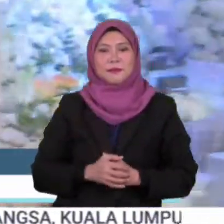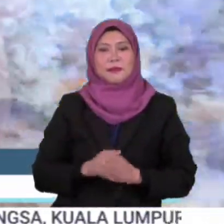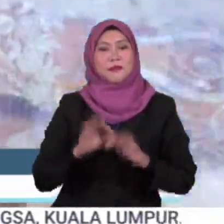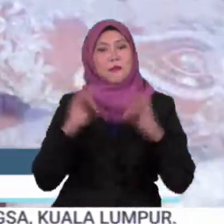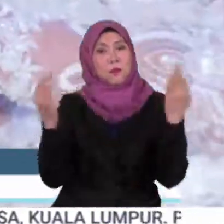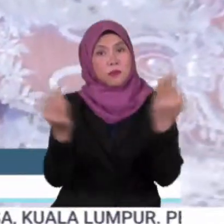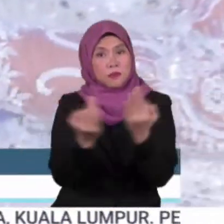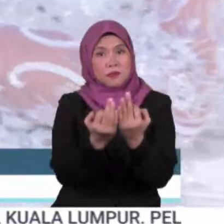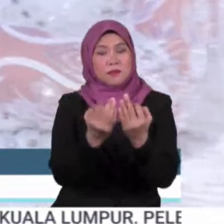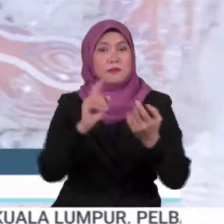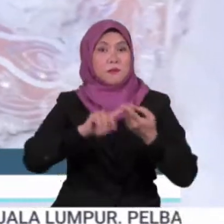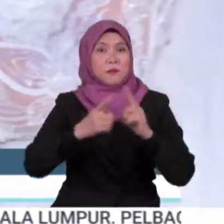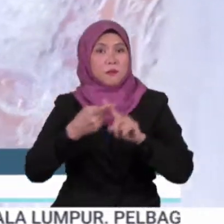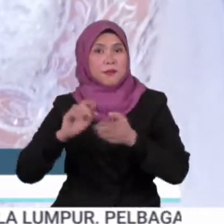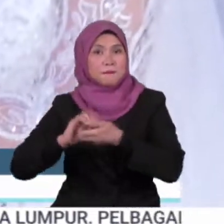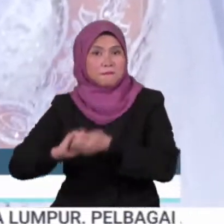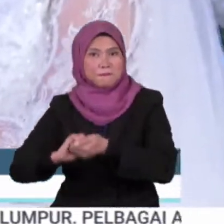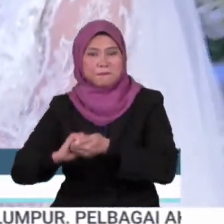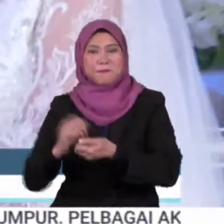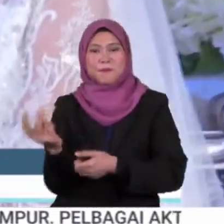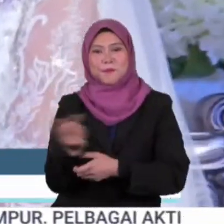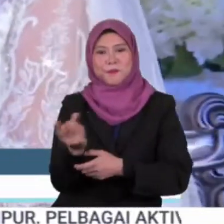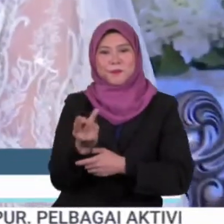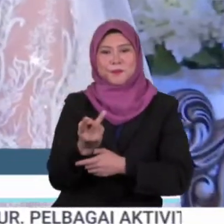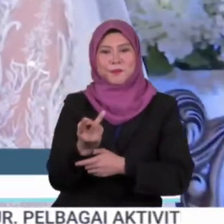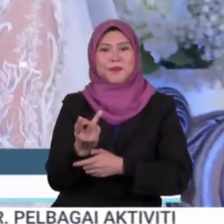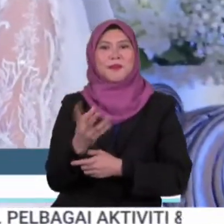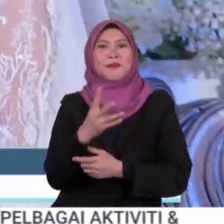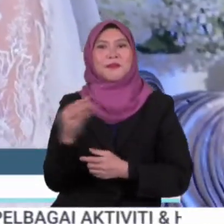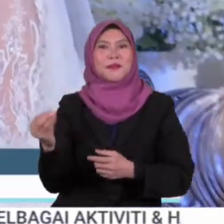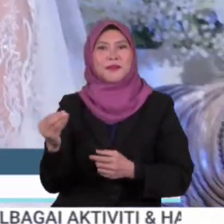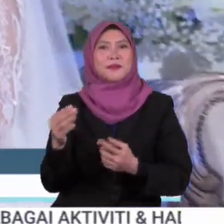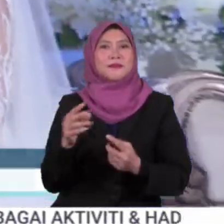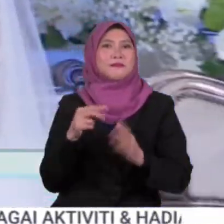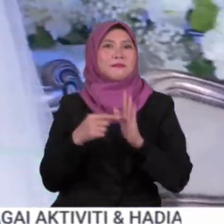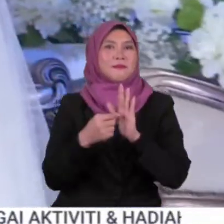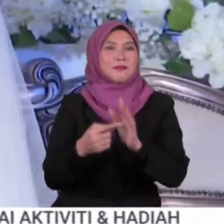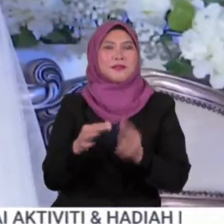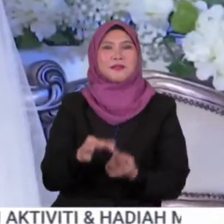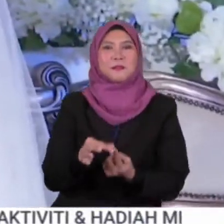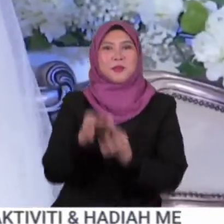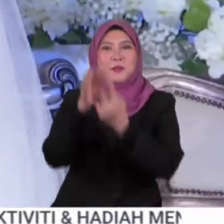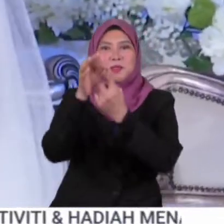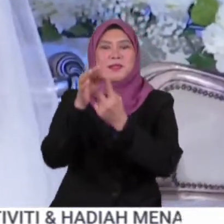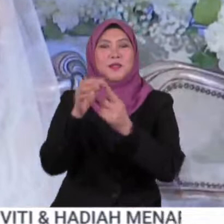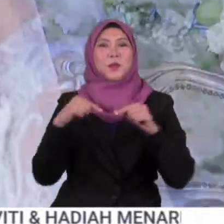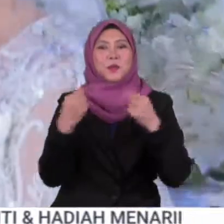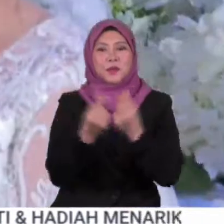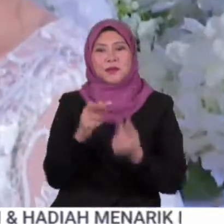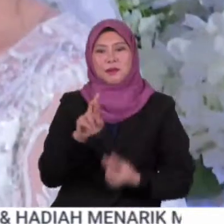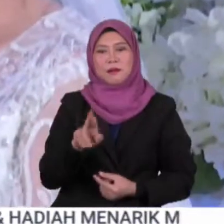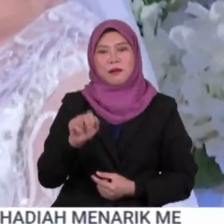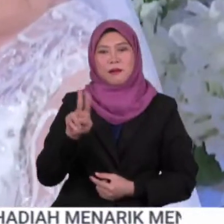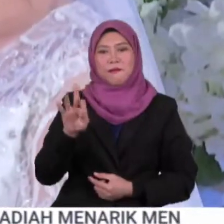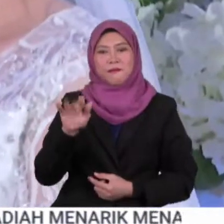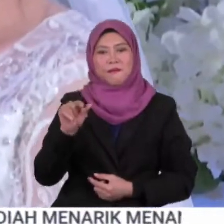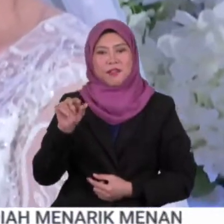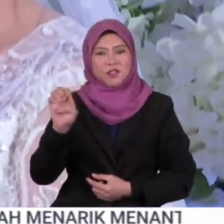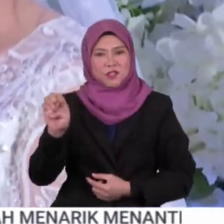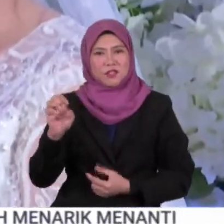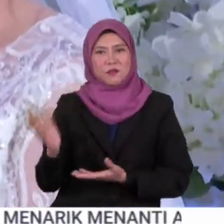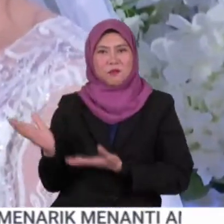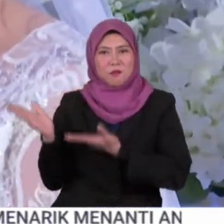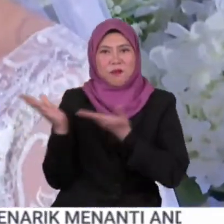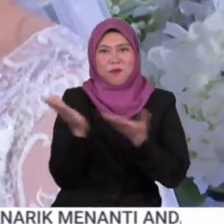dihadiri keluarga, rakan rapat kedua belah pihak dan penampilan istimewa anggota kumpulan Rafesh yang membawa dulang